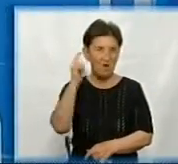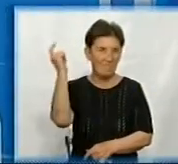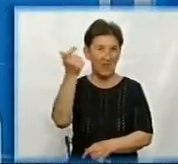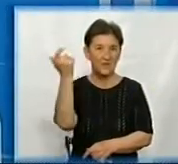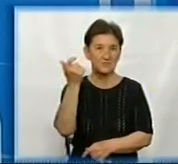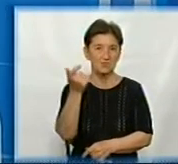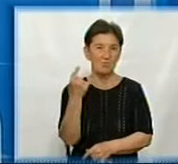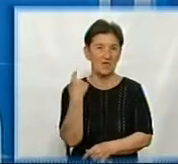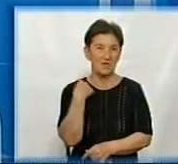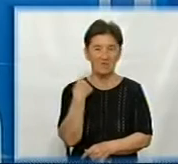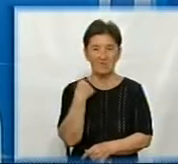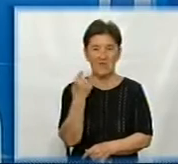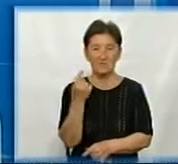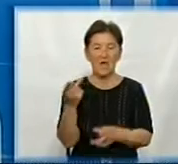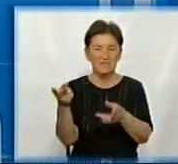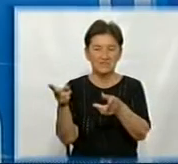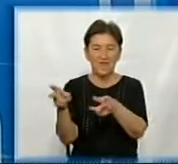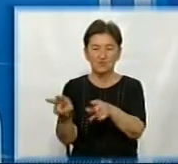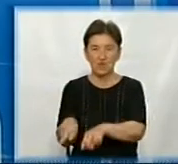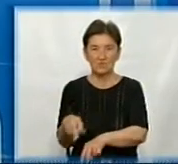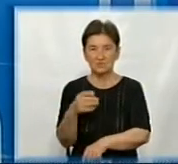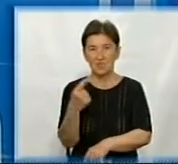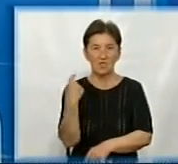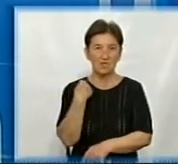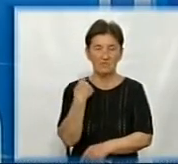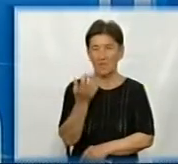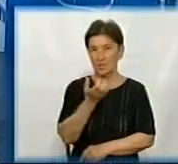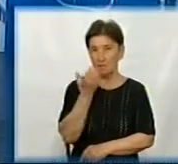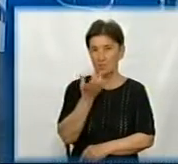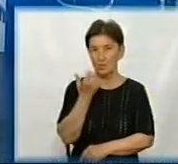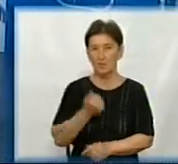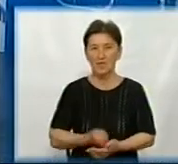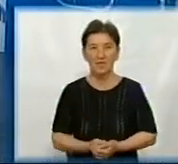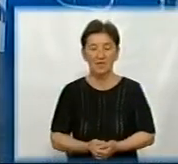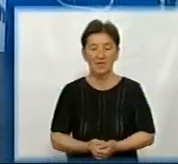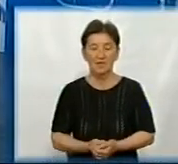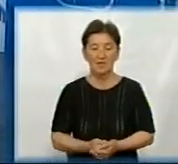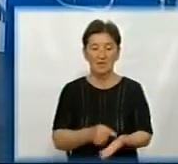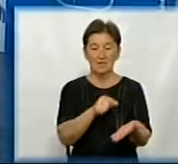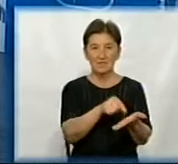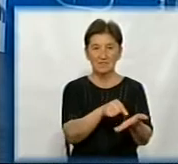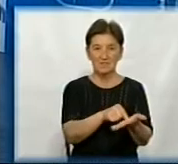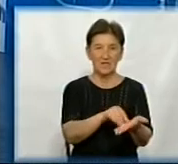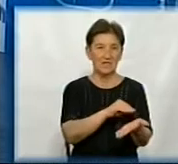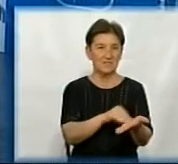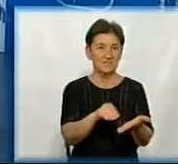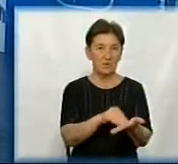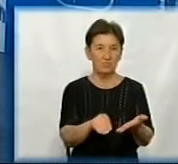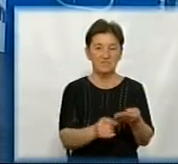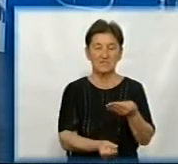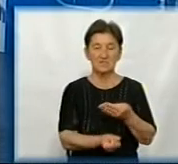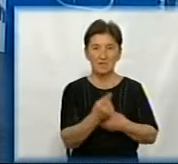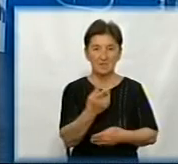визначається «Кіровоград тепло»? Ну, не визначається, залишається «Кіровоград тепло». Дивіться, Цей запис він з'явився ще